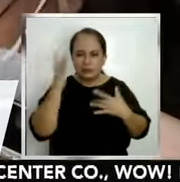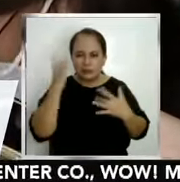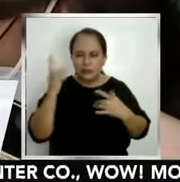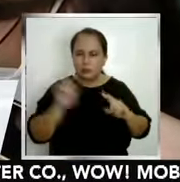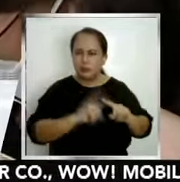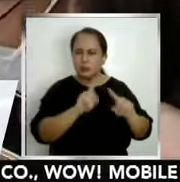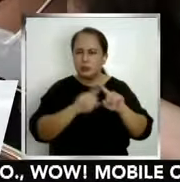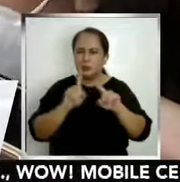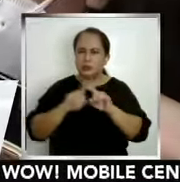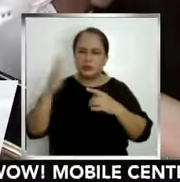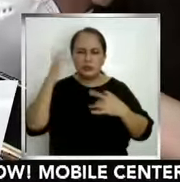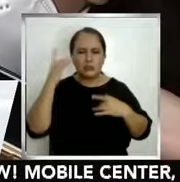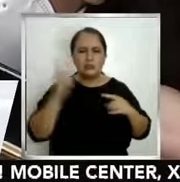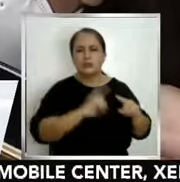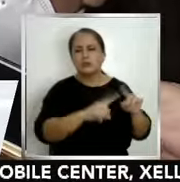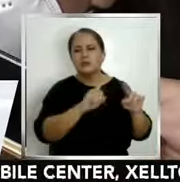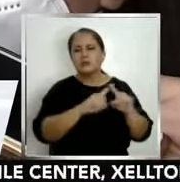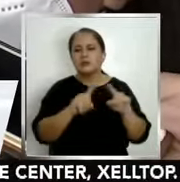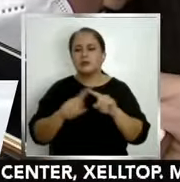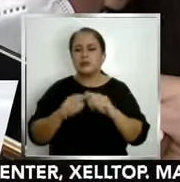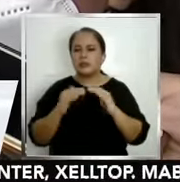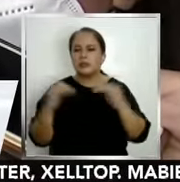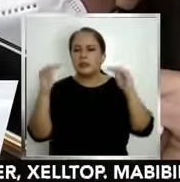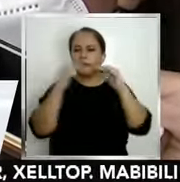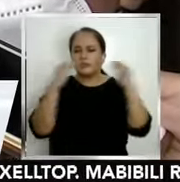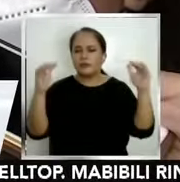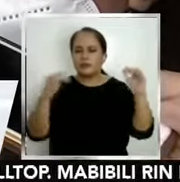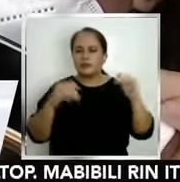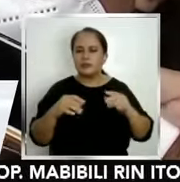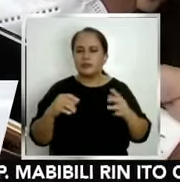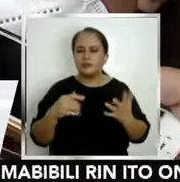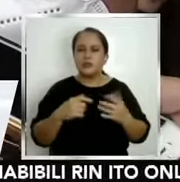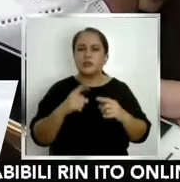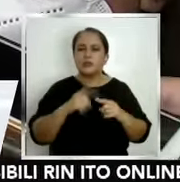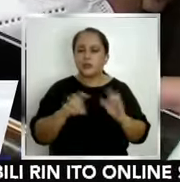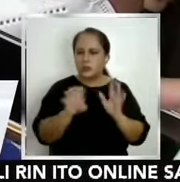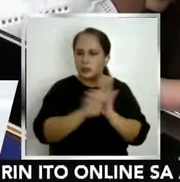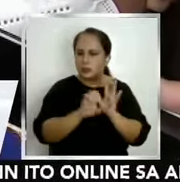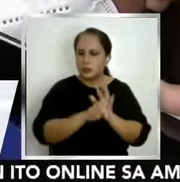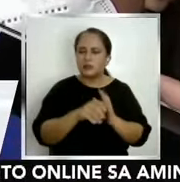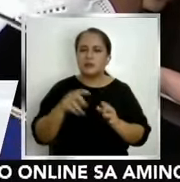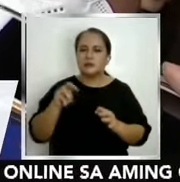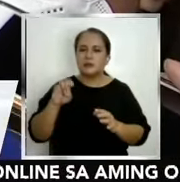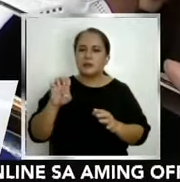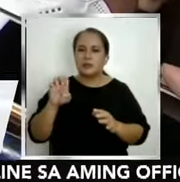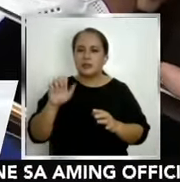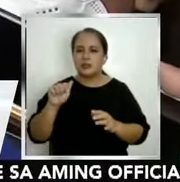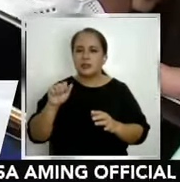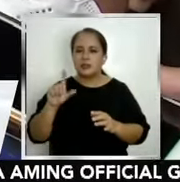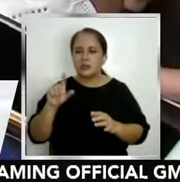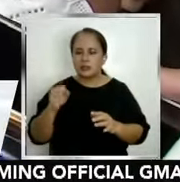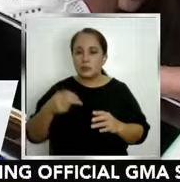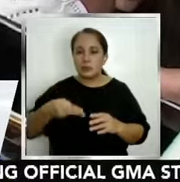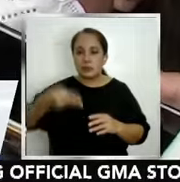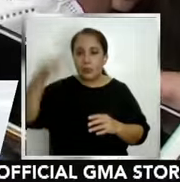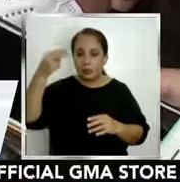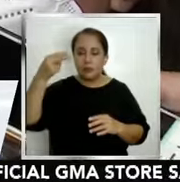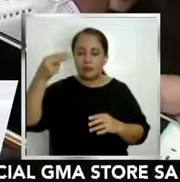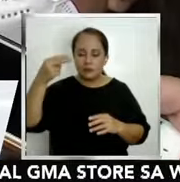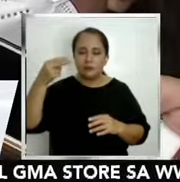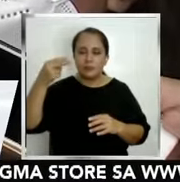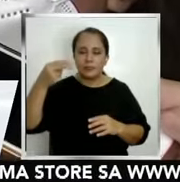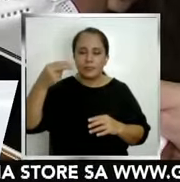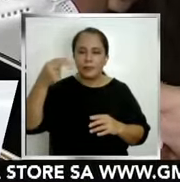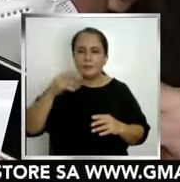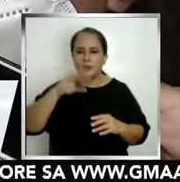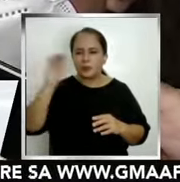po sila ng level of infectivity. No? So gaya po nung measles, no, mas mataas yung rate ng